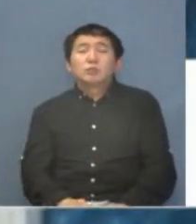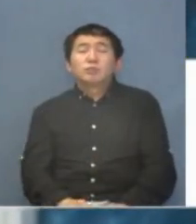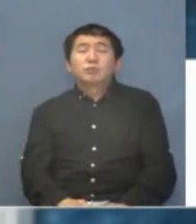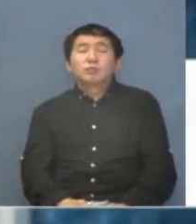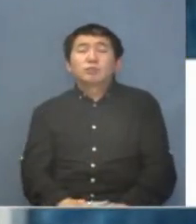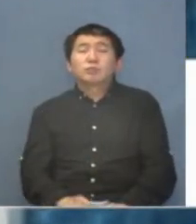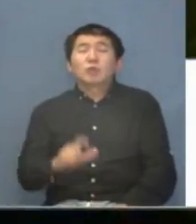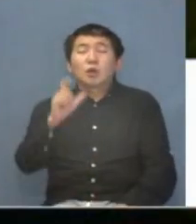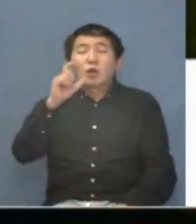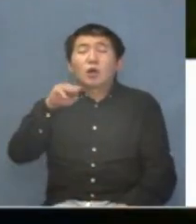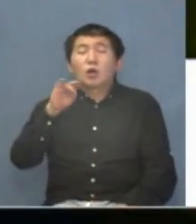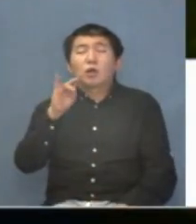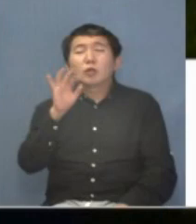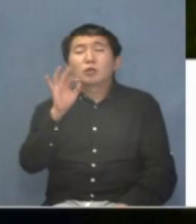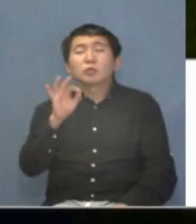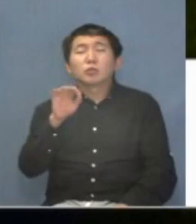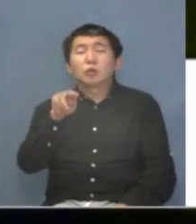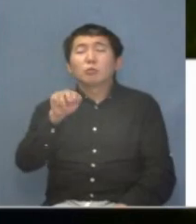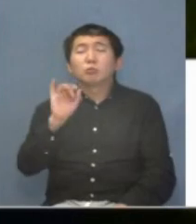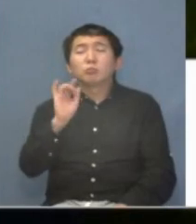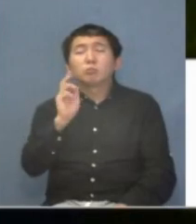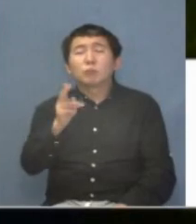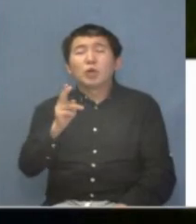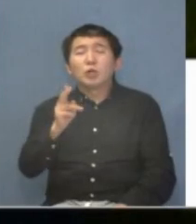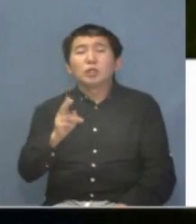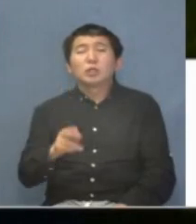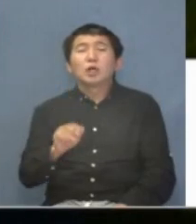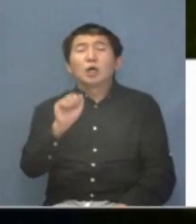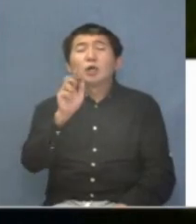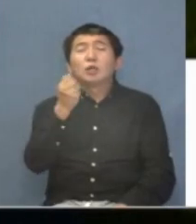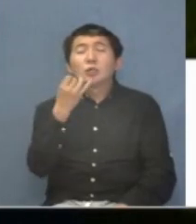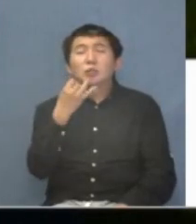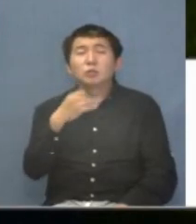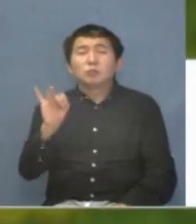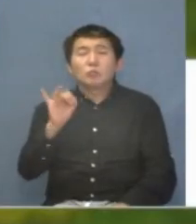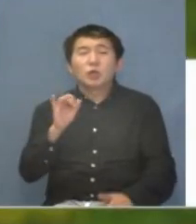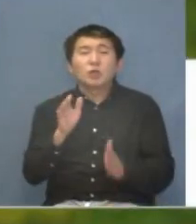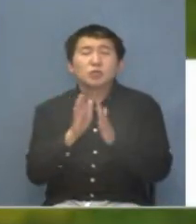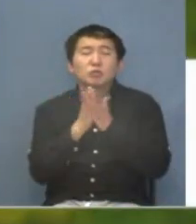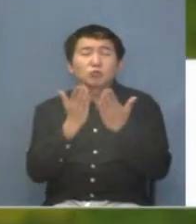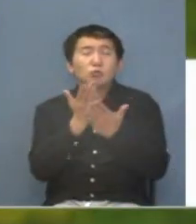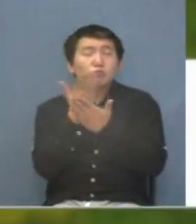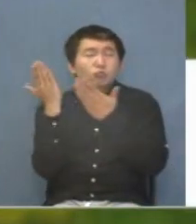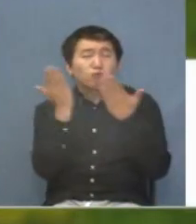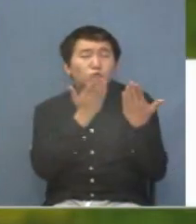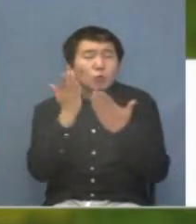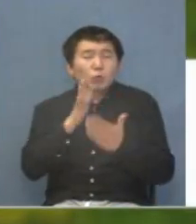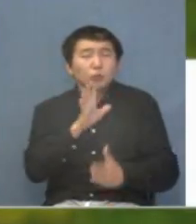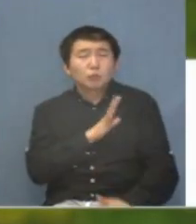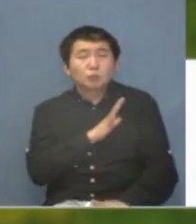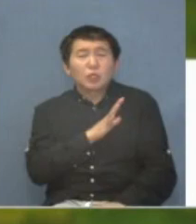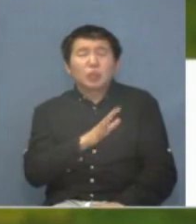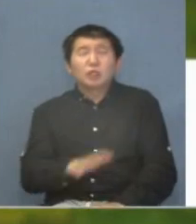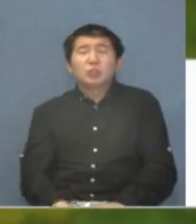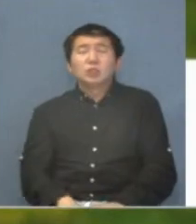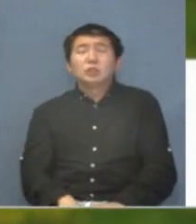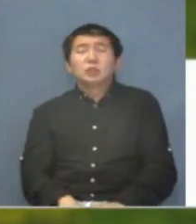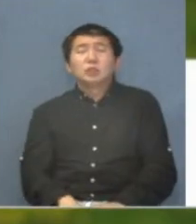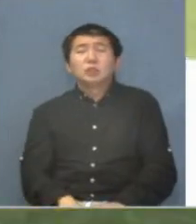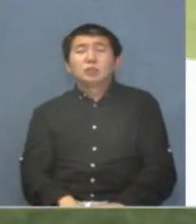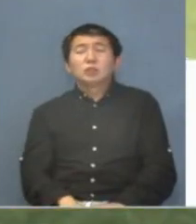тапты. Этнопарк аумағында ұлттық киім киген өнерпаздар Абайдың шығармаларын нақышына келтіріп орындап, қонақтарды ерекше әсерге бөледі.